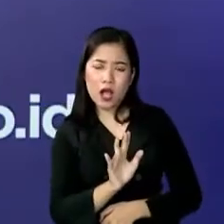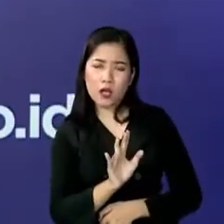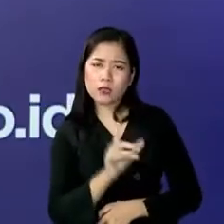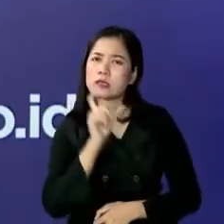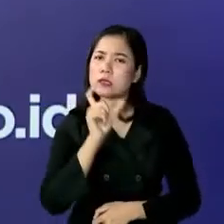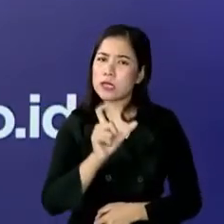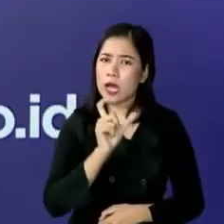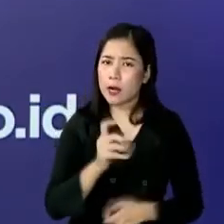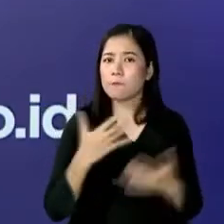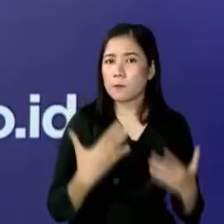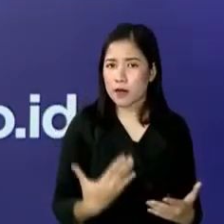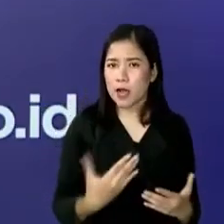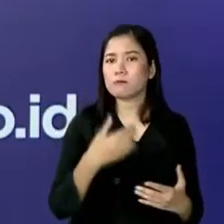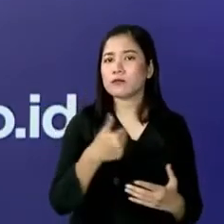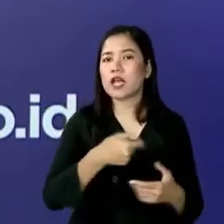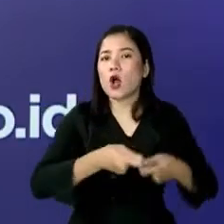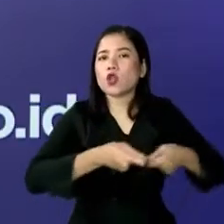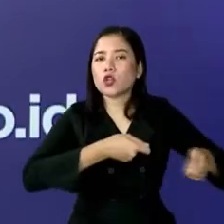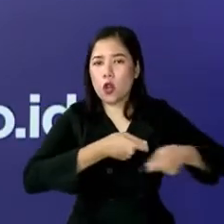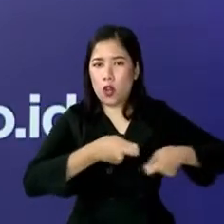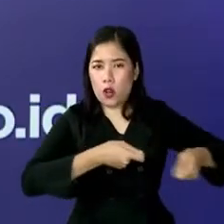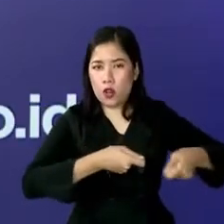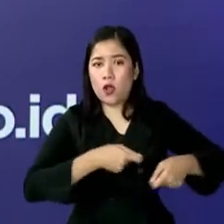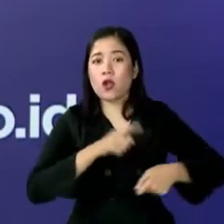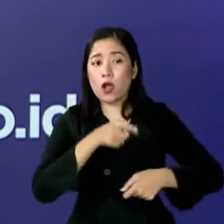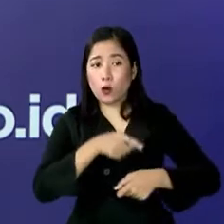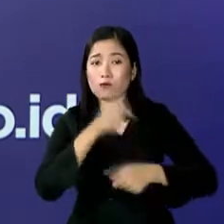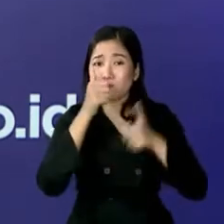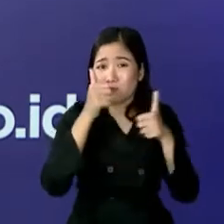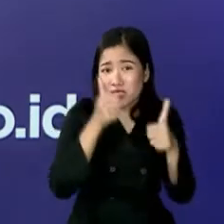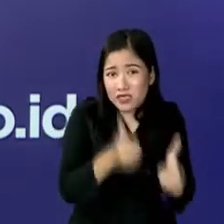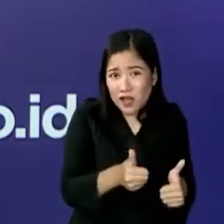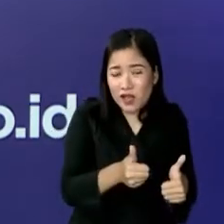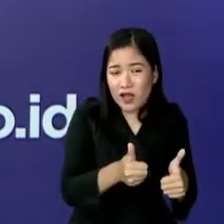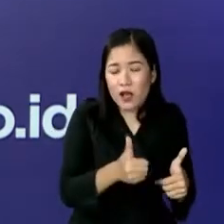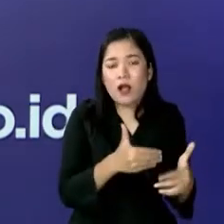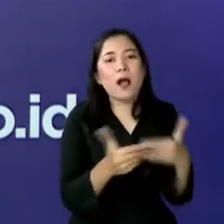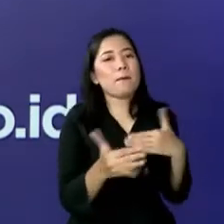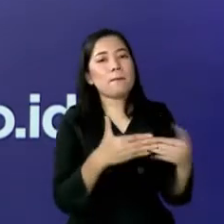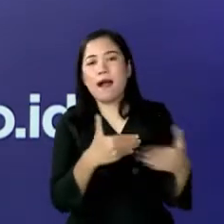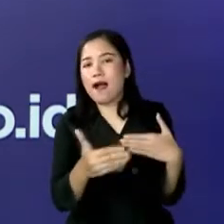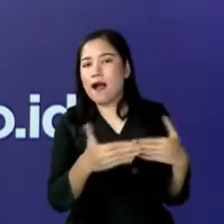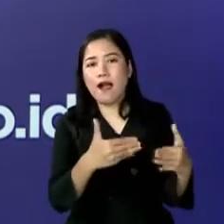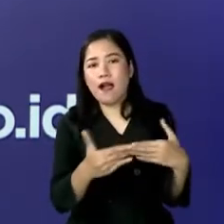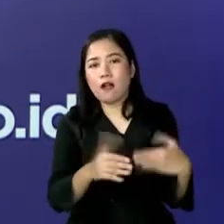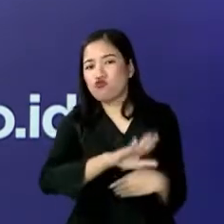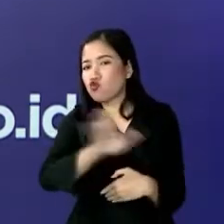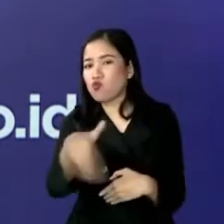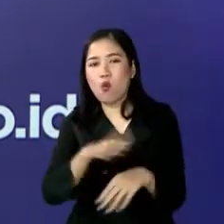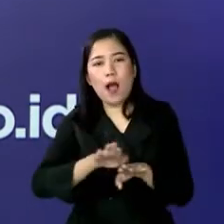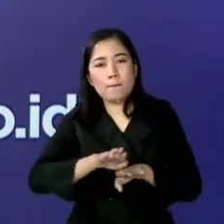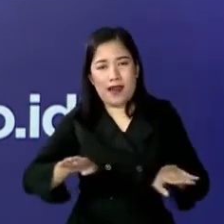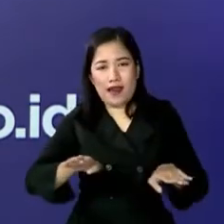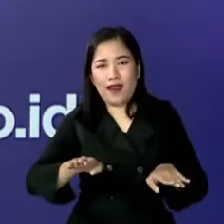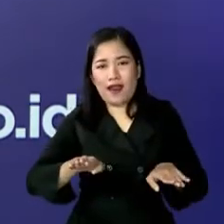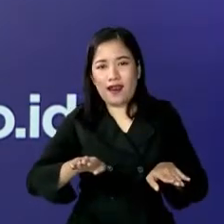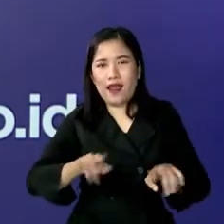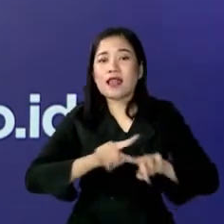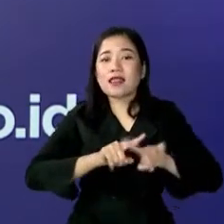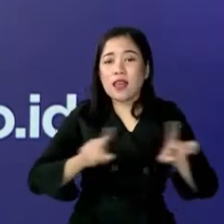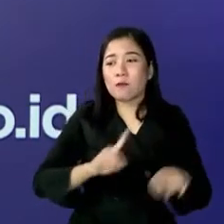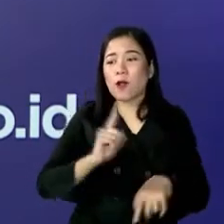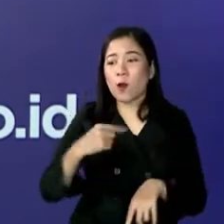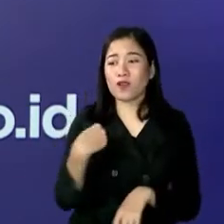untuk mereka melakukan kontrol itu kalau itu dia bisa ciptakan Enggak ada masalah oke semuanya jadi aman seperti itu